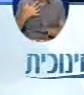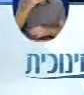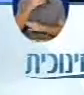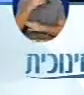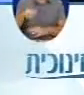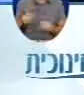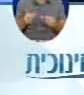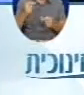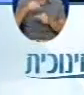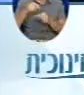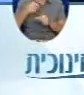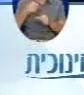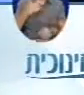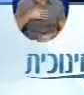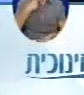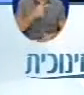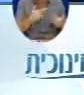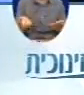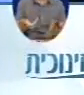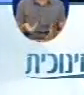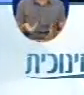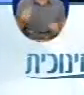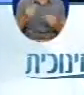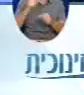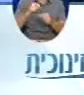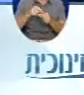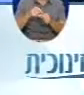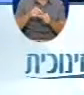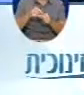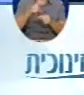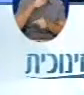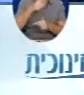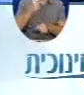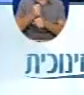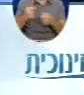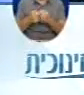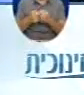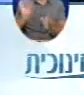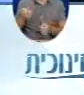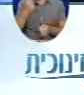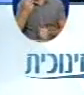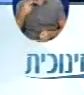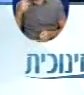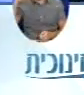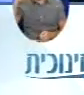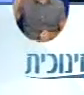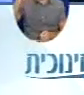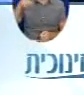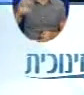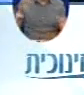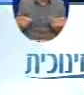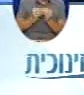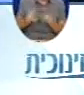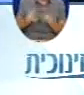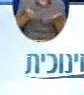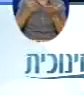לא, כי יש גם דברים חיוביים שרציתי להגיד. אז תני. אז הדברים החיוביים זה שהעבודה המשותפת, רוקחים ערבים ורוקחים יהודים ביחד, בעצם